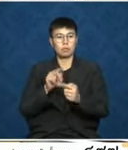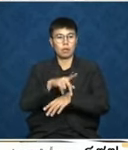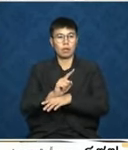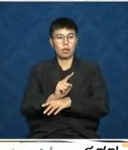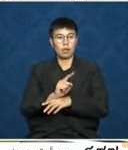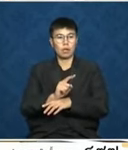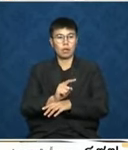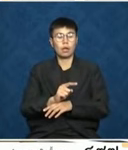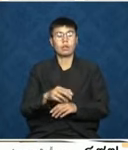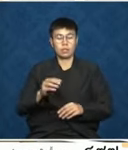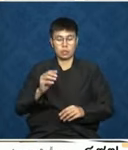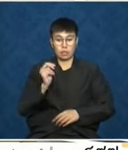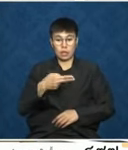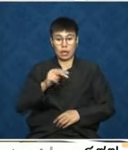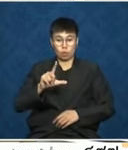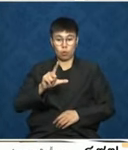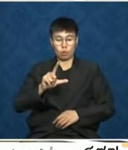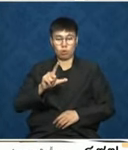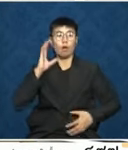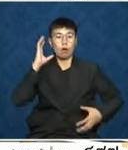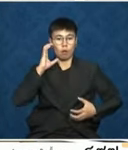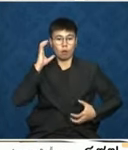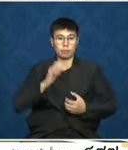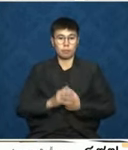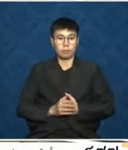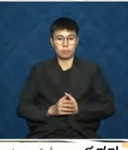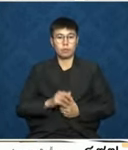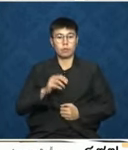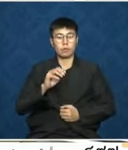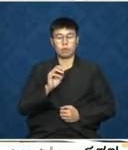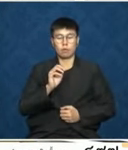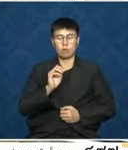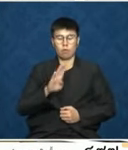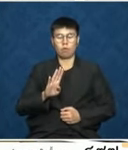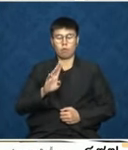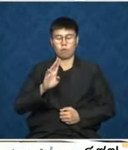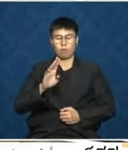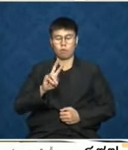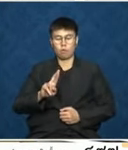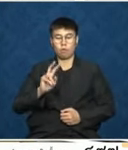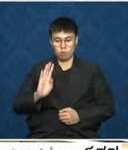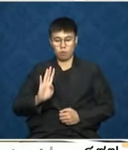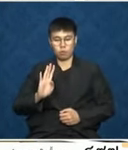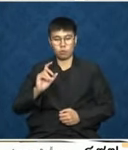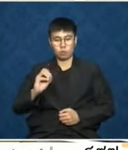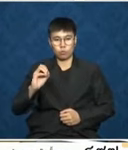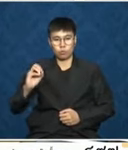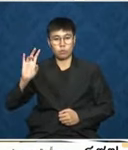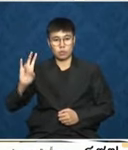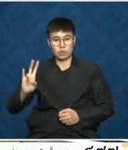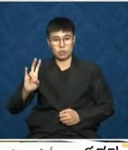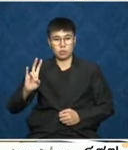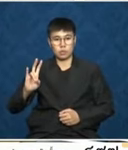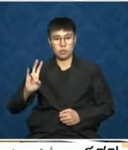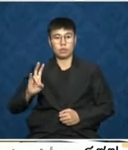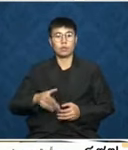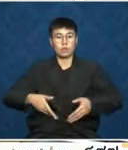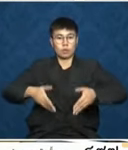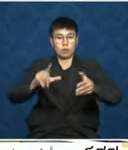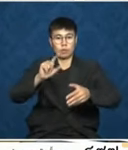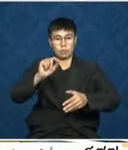ไปยังแขวงทางหลวงลพบุรีด้วยครับเรื่องที่ 3ครับถนนรบ2007จากซอย 24ครับไปถึงบ้าน